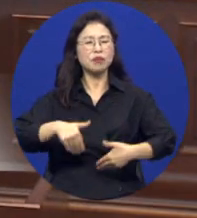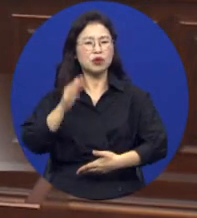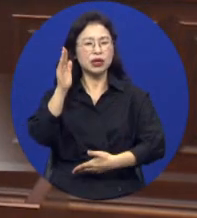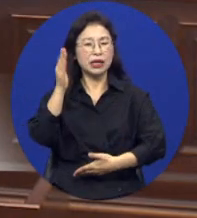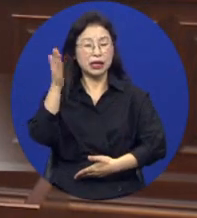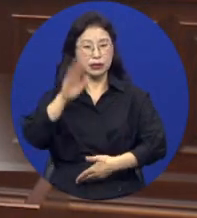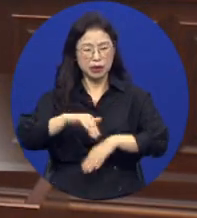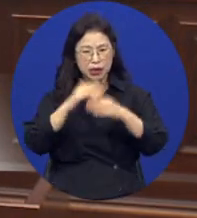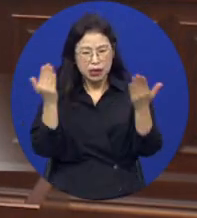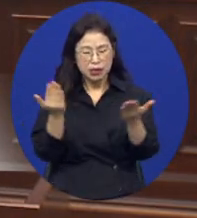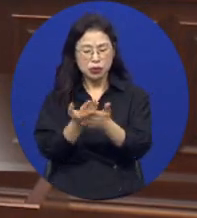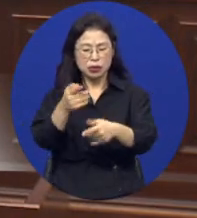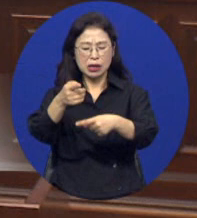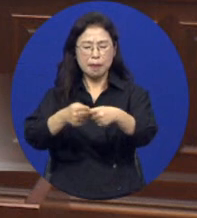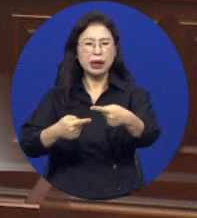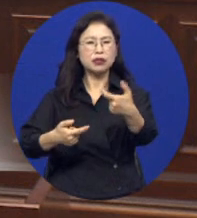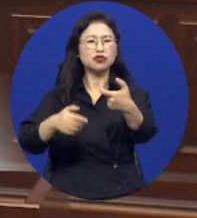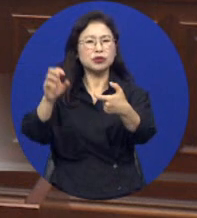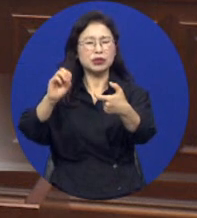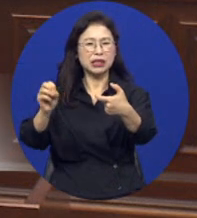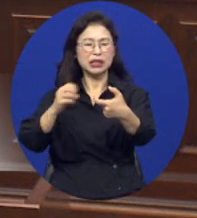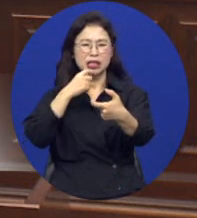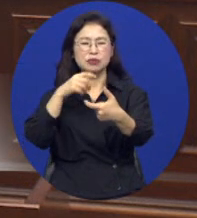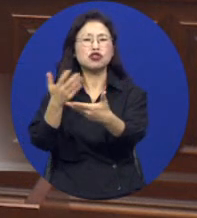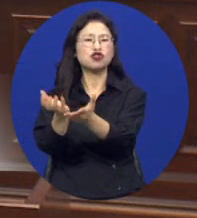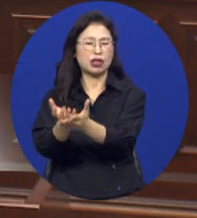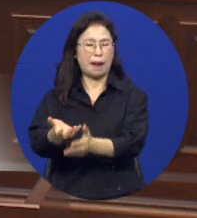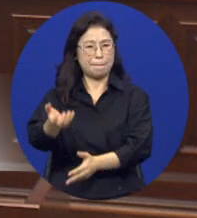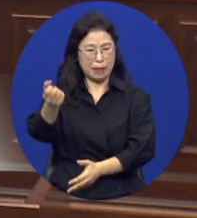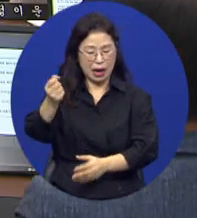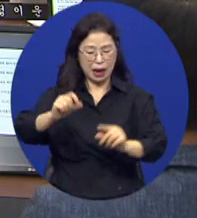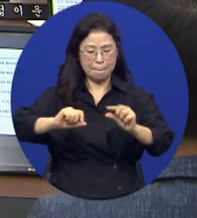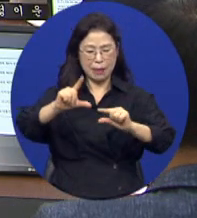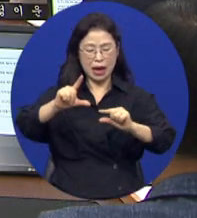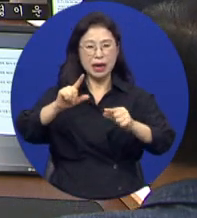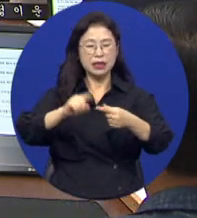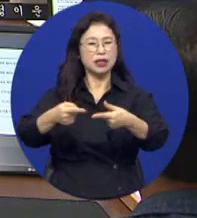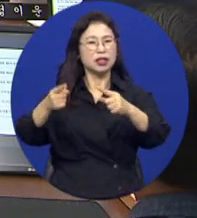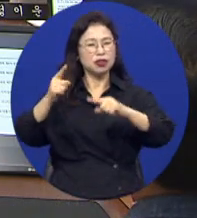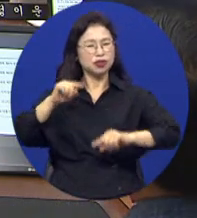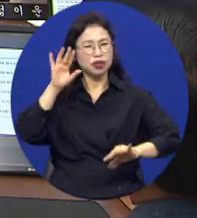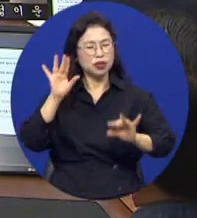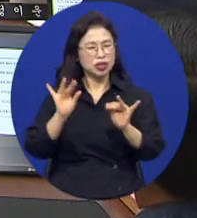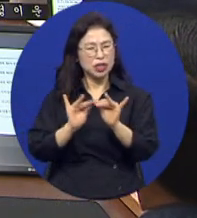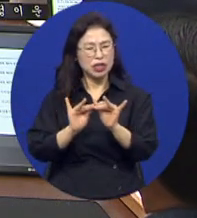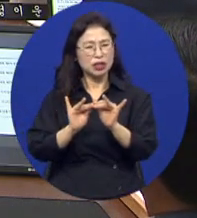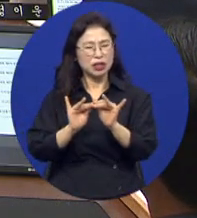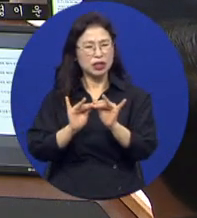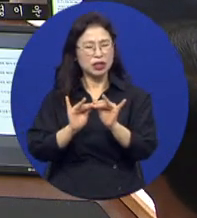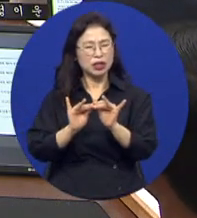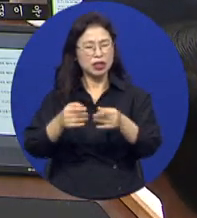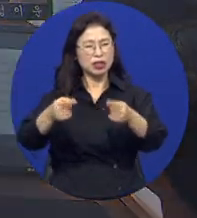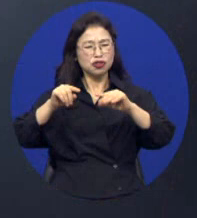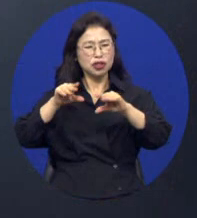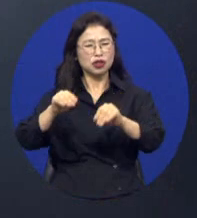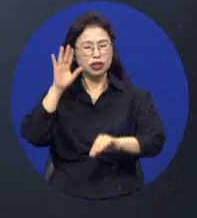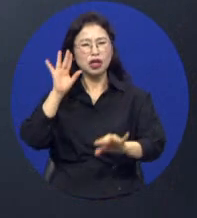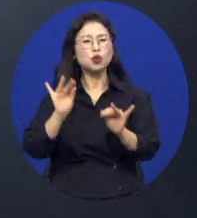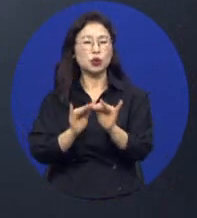전체 의석의 60%를 차지하는 더불어민주당은 출석 정지에 찬성할 것으로 보입니다